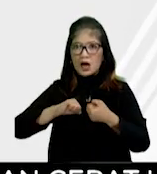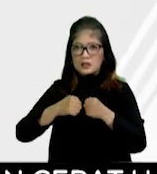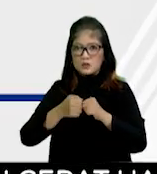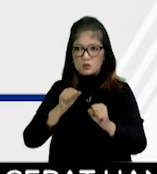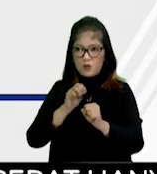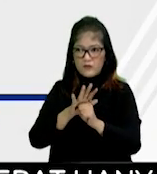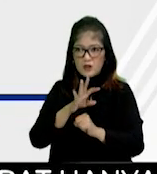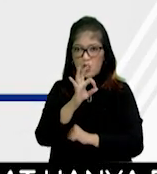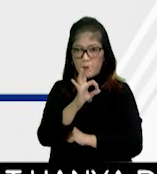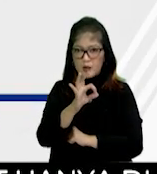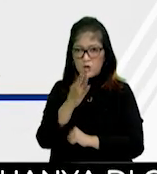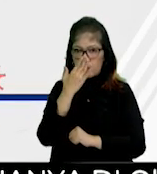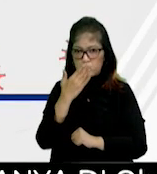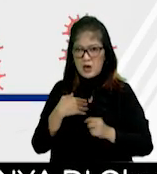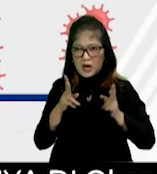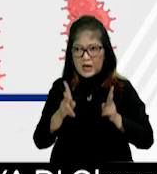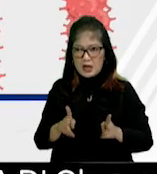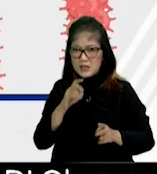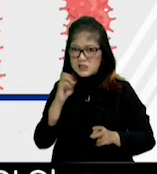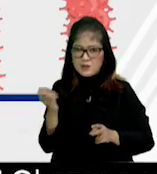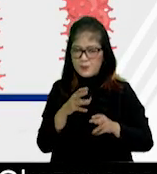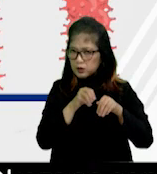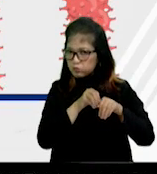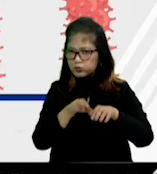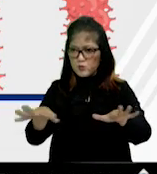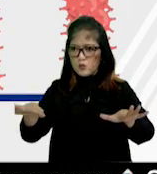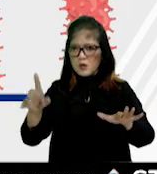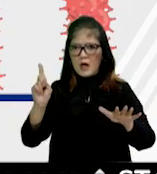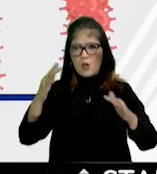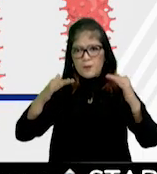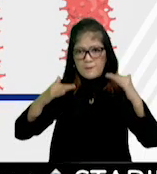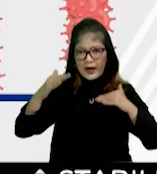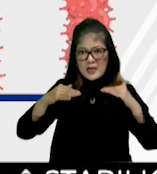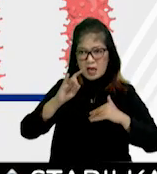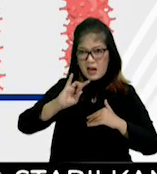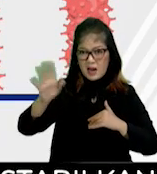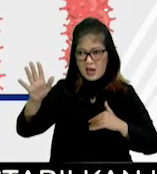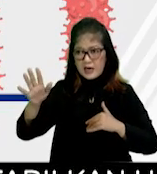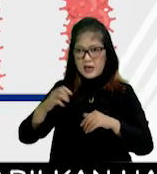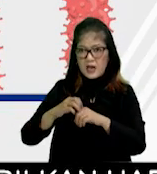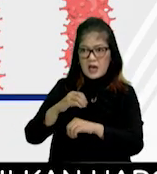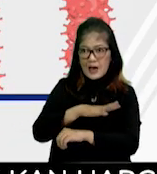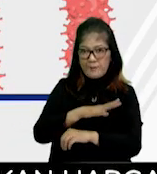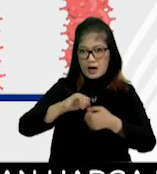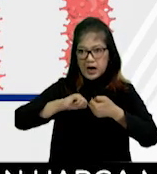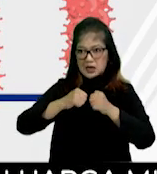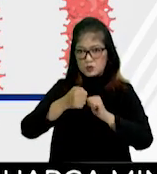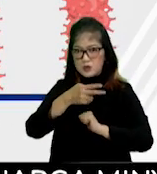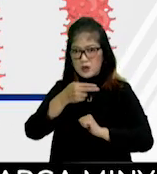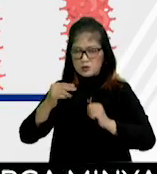Omikron memiliki karakteristik kecepatan transmisi lebih tinggi dibandingkan varian lainnya, juga mengakibatkan lonjakan kasus COVID-19 di